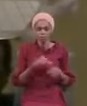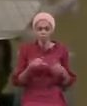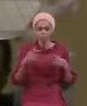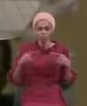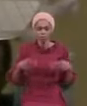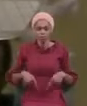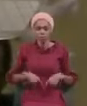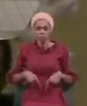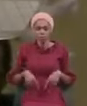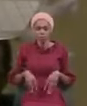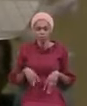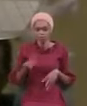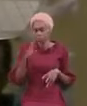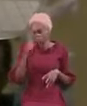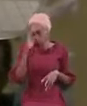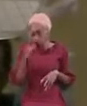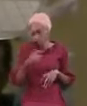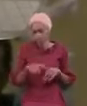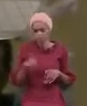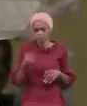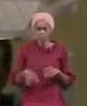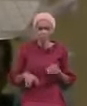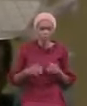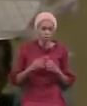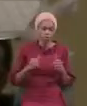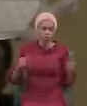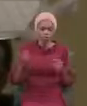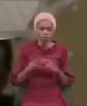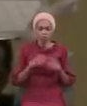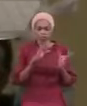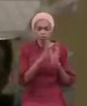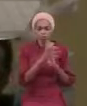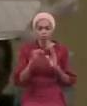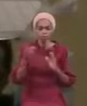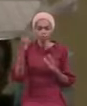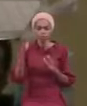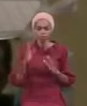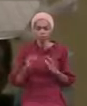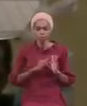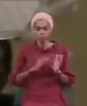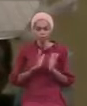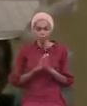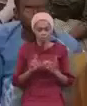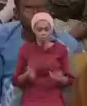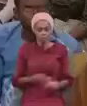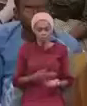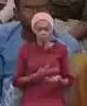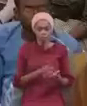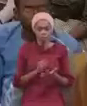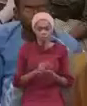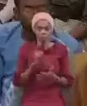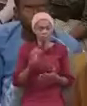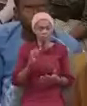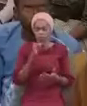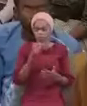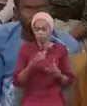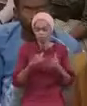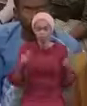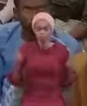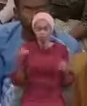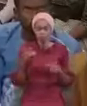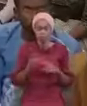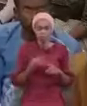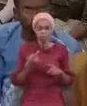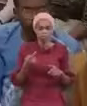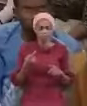se sont retirés retranchés de la présence de Dieu je pris que ce matin tu ne sois pas retranché de la présence de Dieu mais c'est